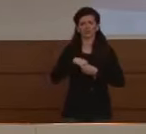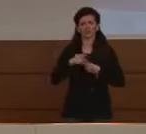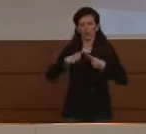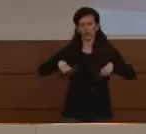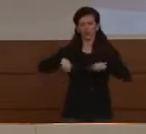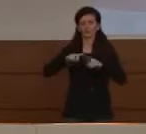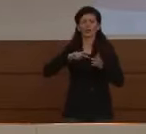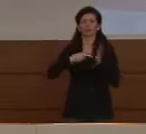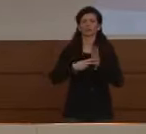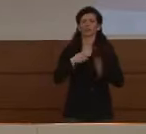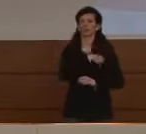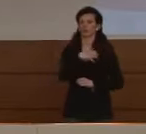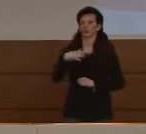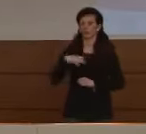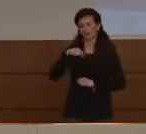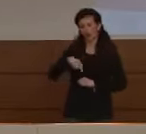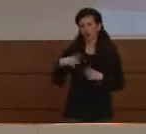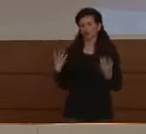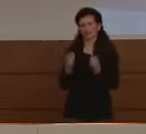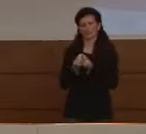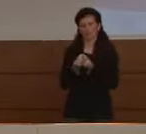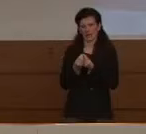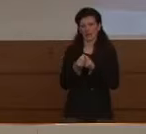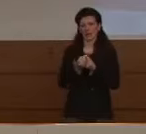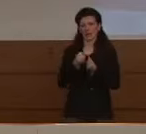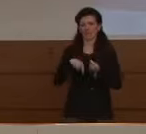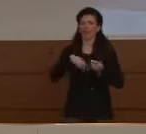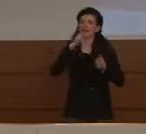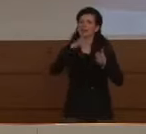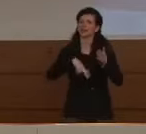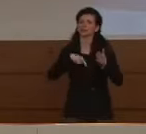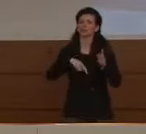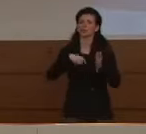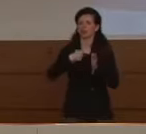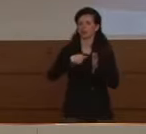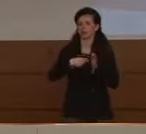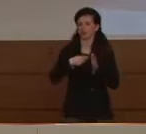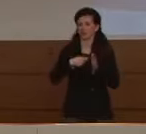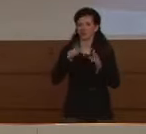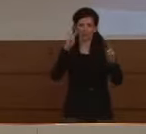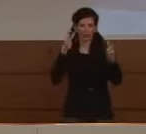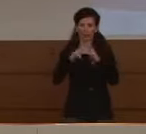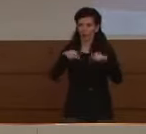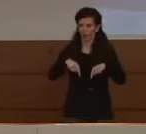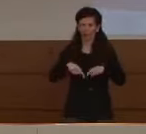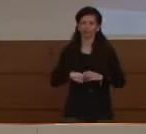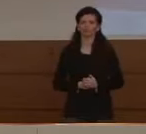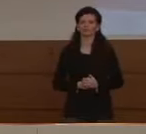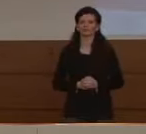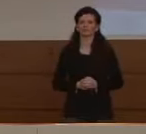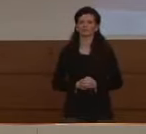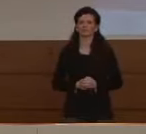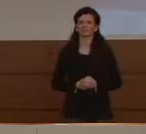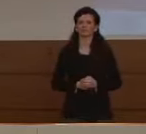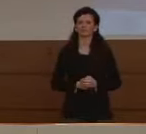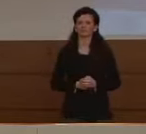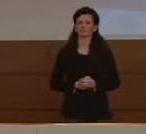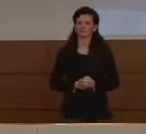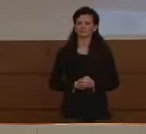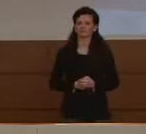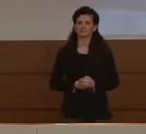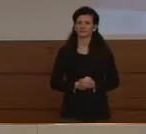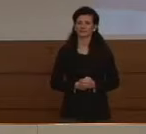che oggi mi accompagnerà nel corso di questo incontro per quanto riguarda il